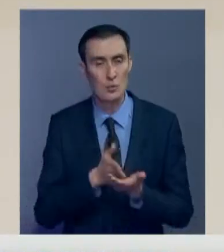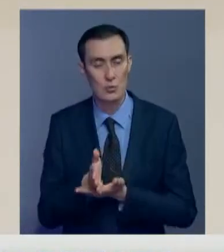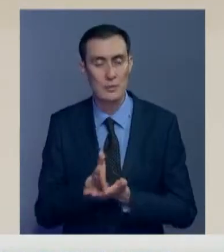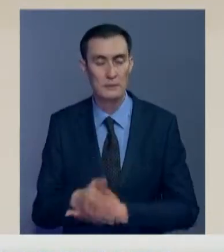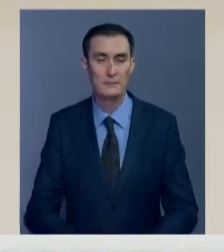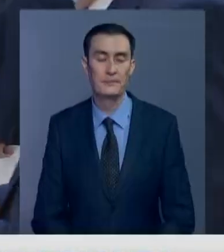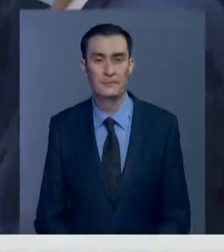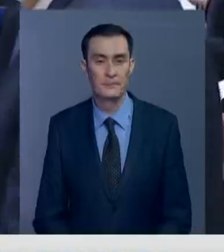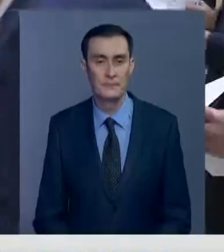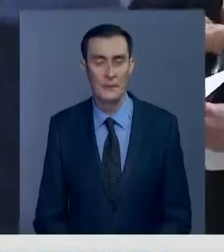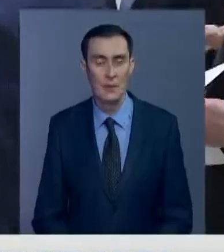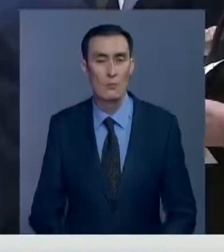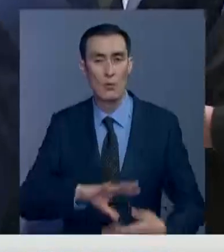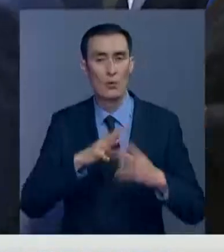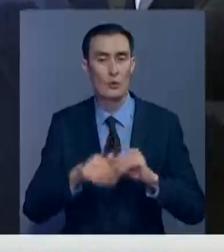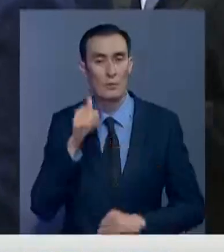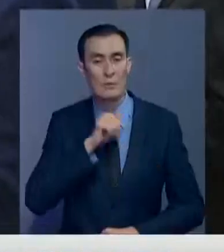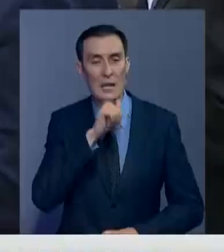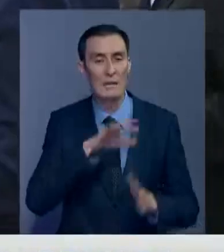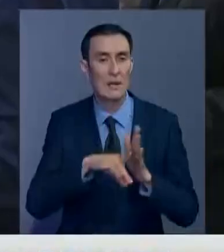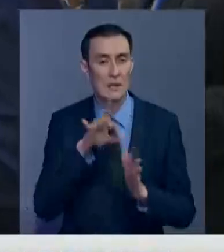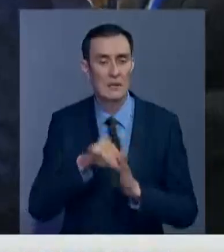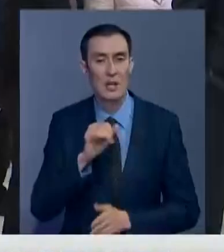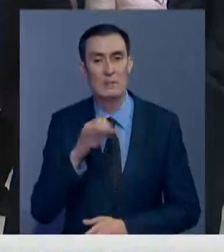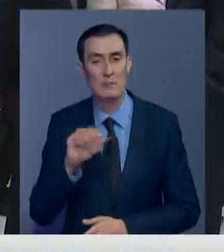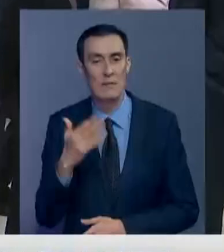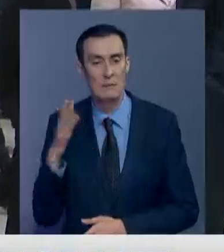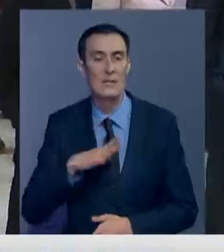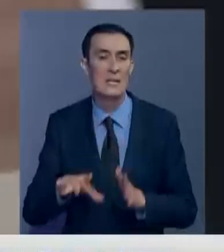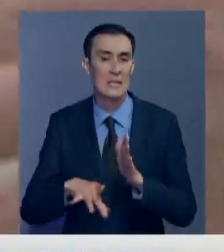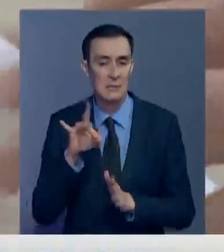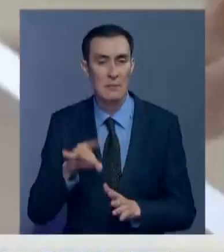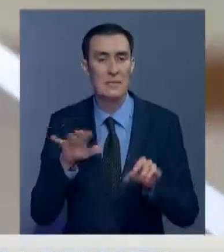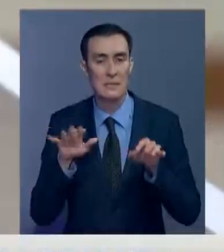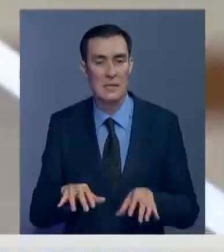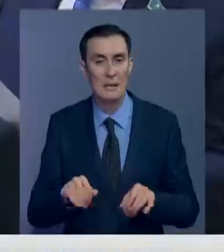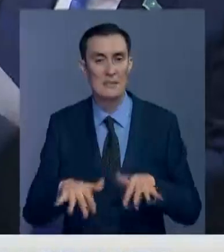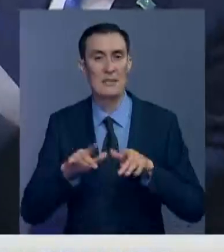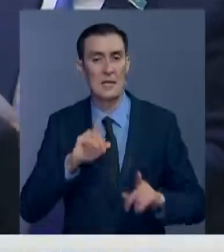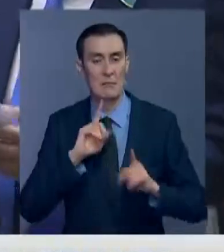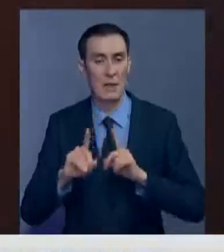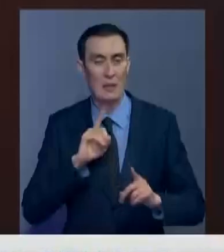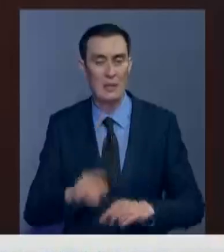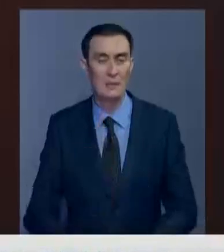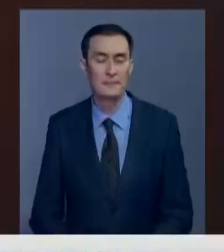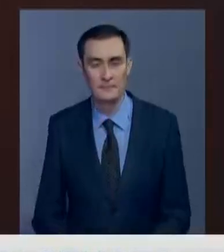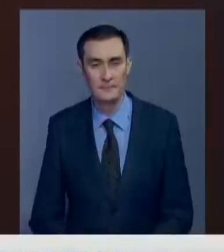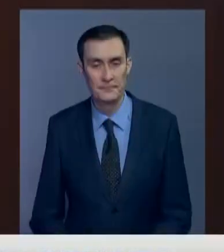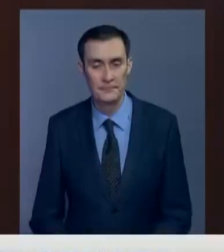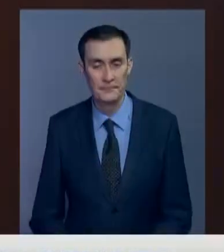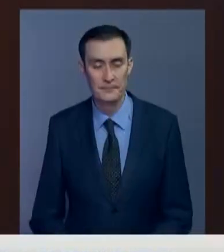службе. По итогам тайного голосования Маулен Ашимбаев был избран председателем Сената парламента.